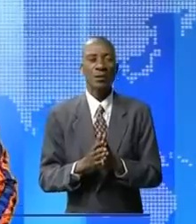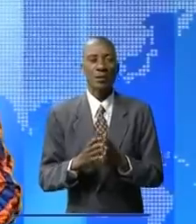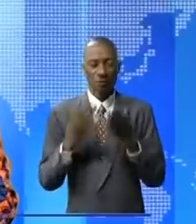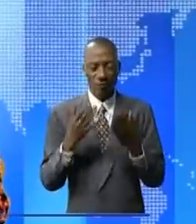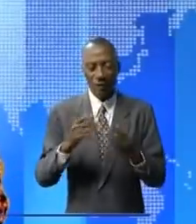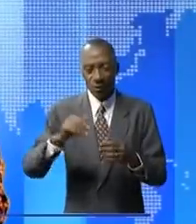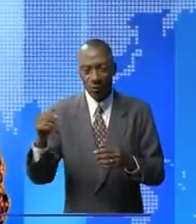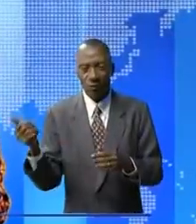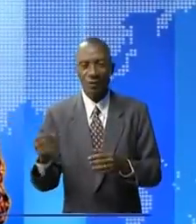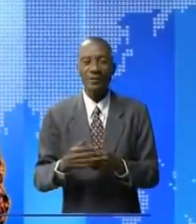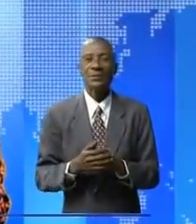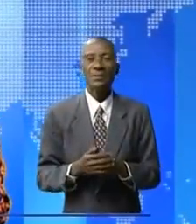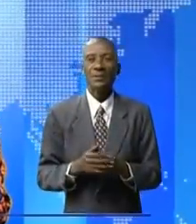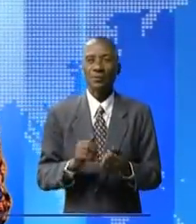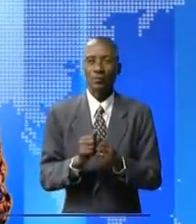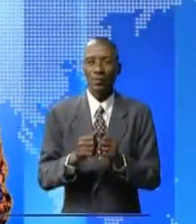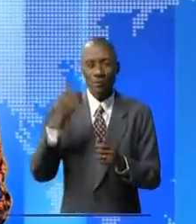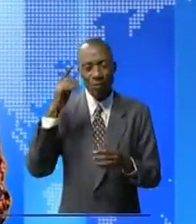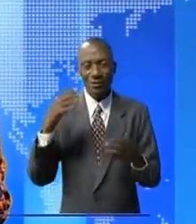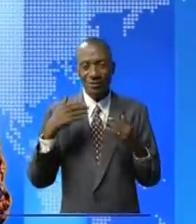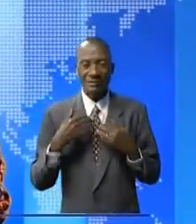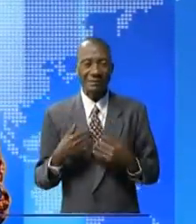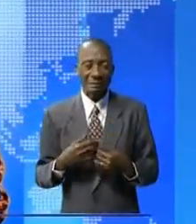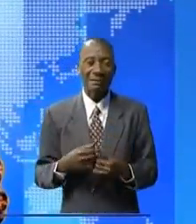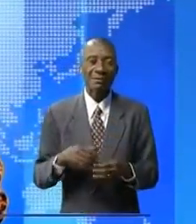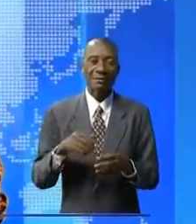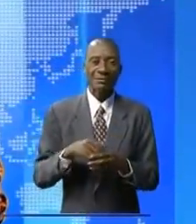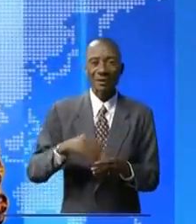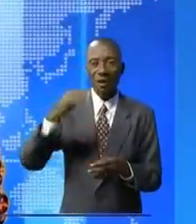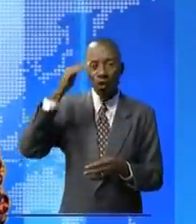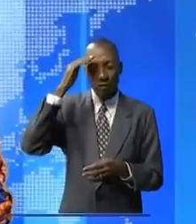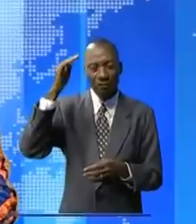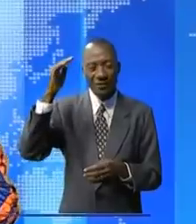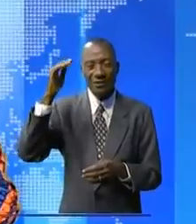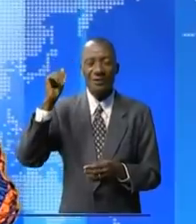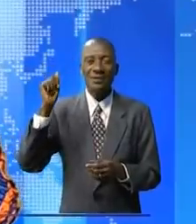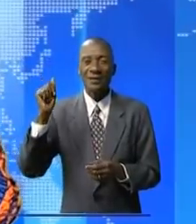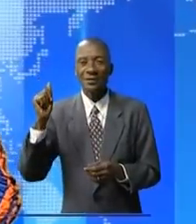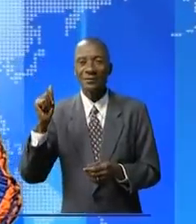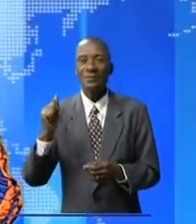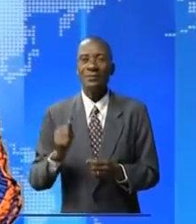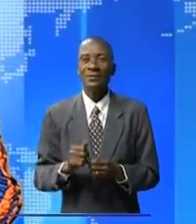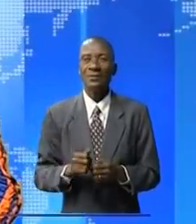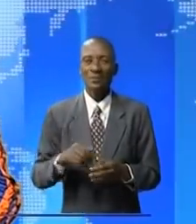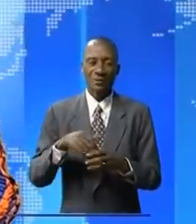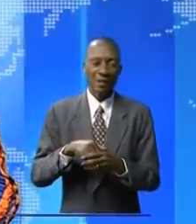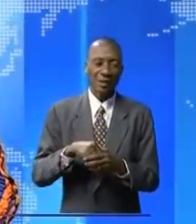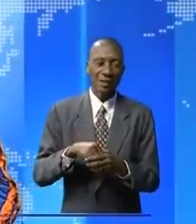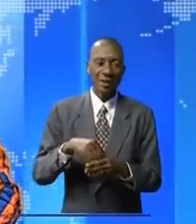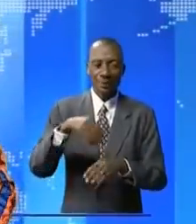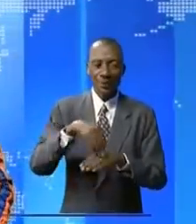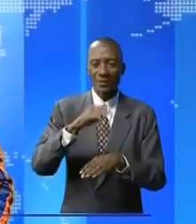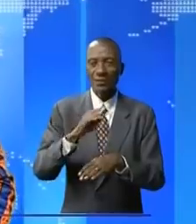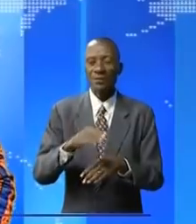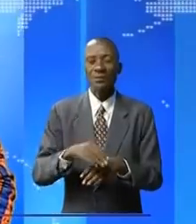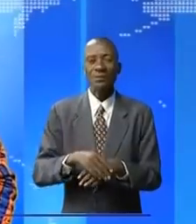son procès des fidèles kimbanguistes. C'était hier au stade Papa Kitembo de la ville de Mbanzangungu pour visiter